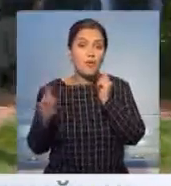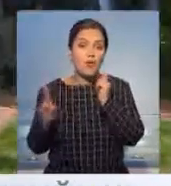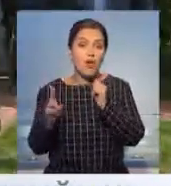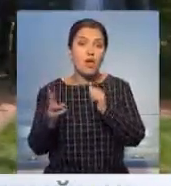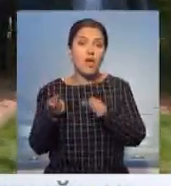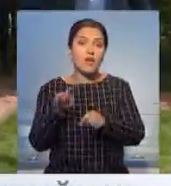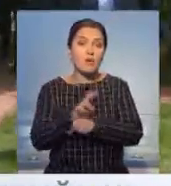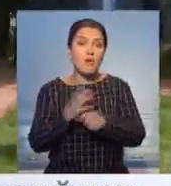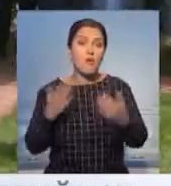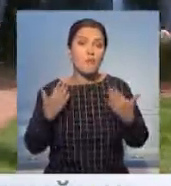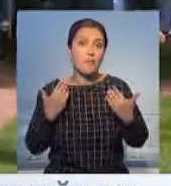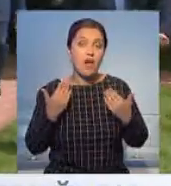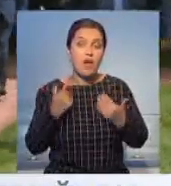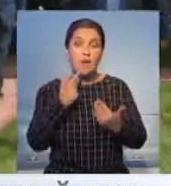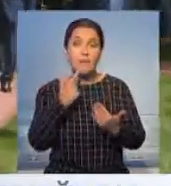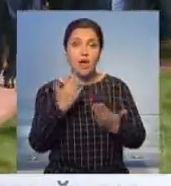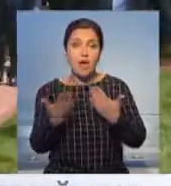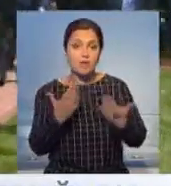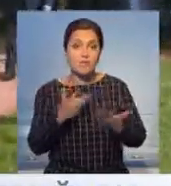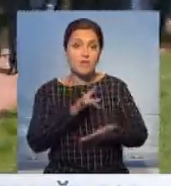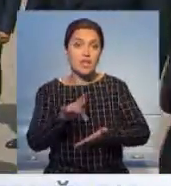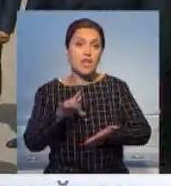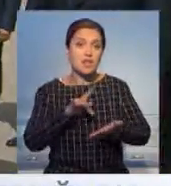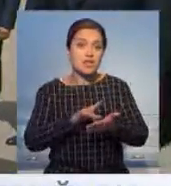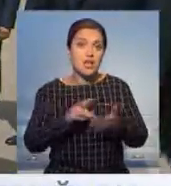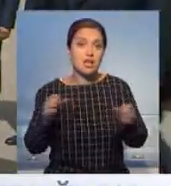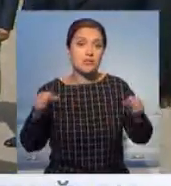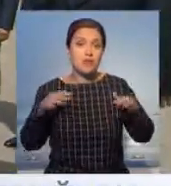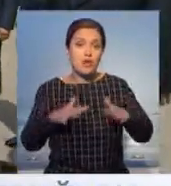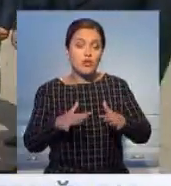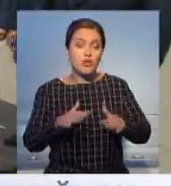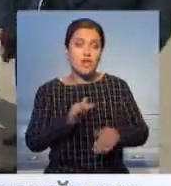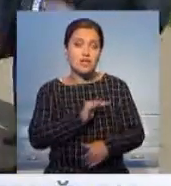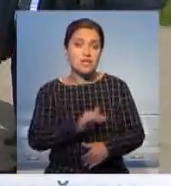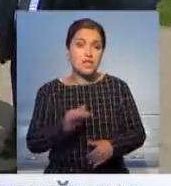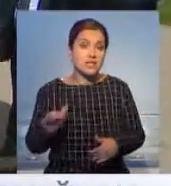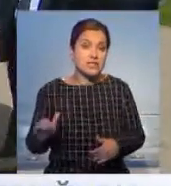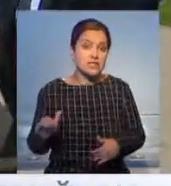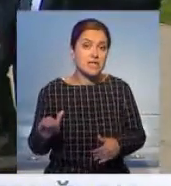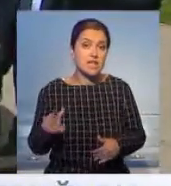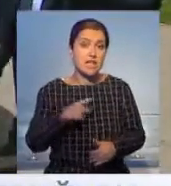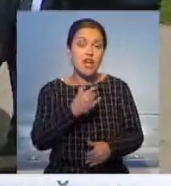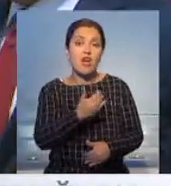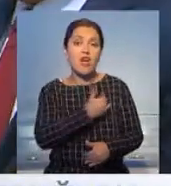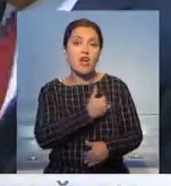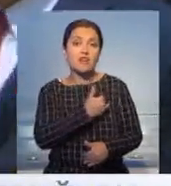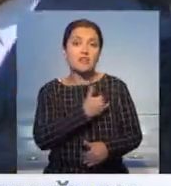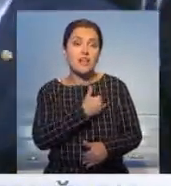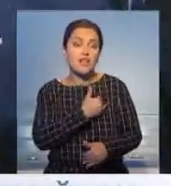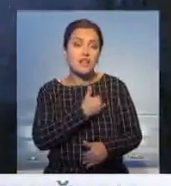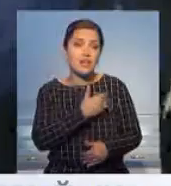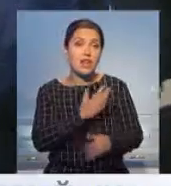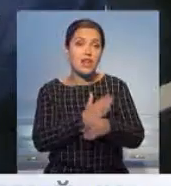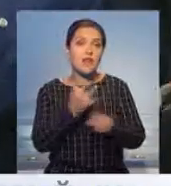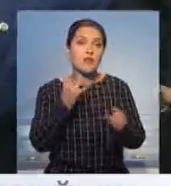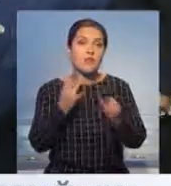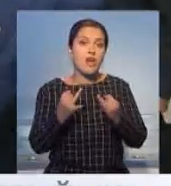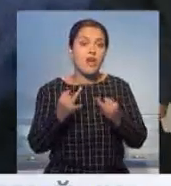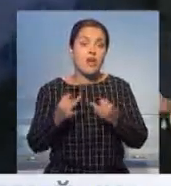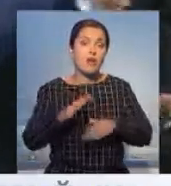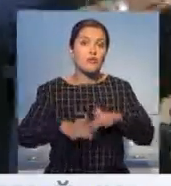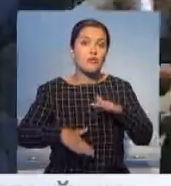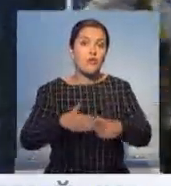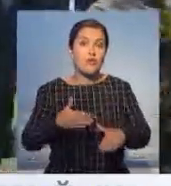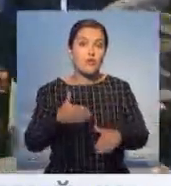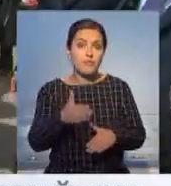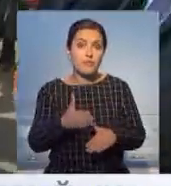Назарбаев отправился в сам парк, где пообщался с горожанами вокруг президента. Собралось большое количество детей, которые хотели пожать руку